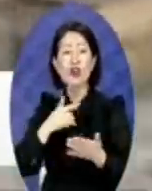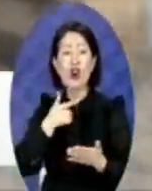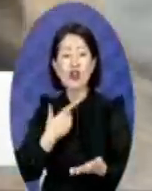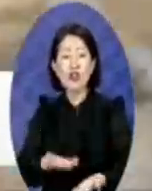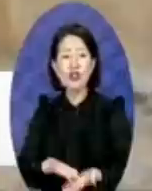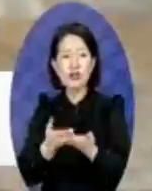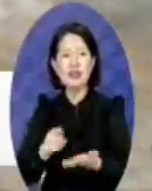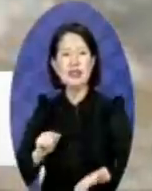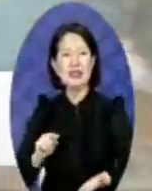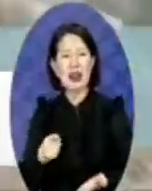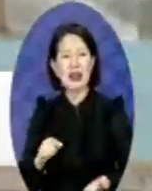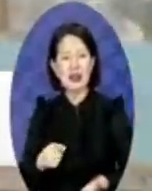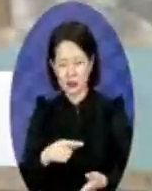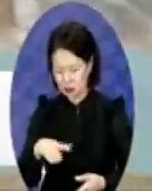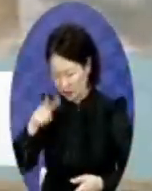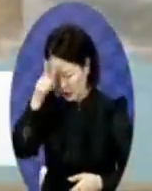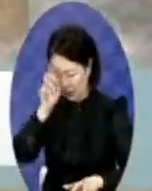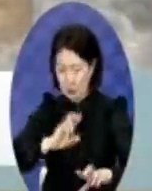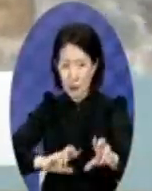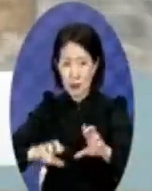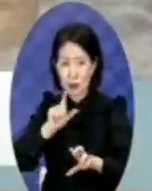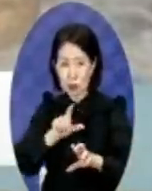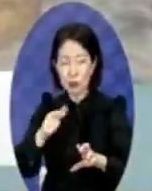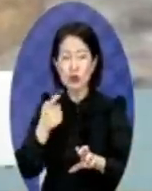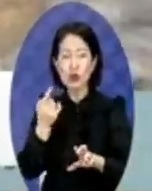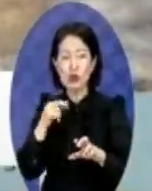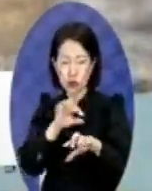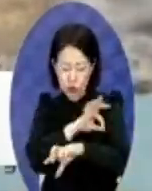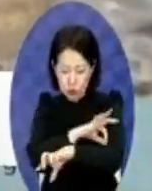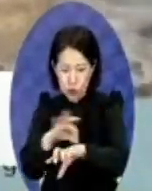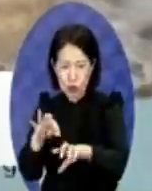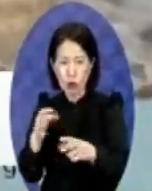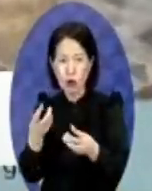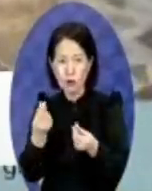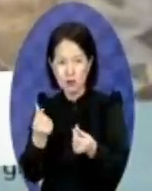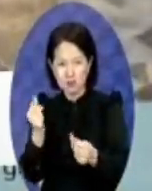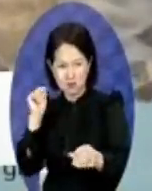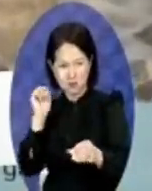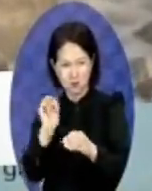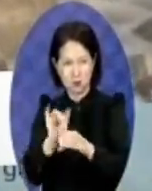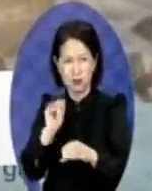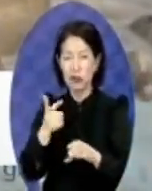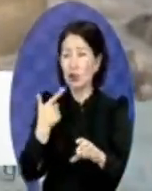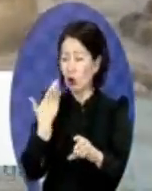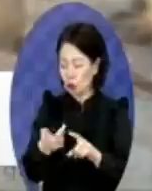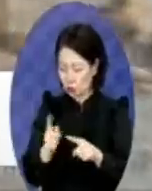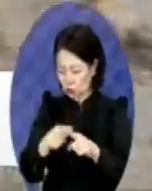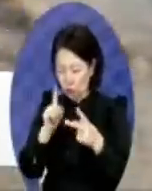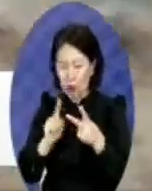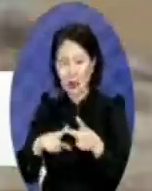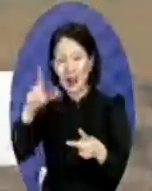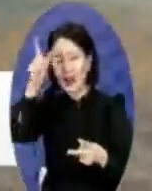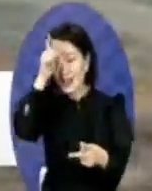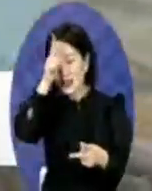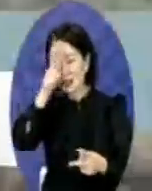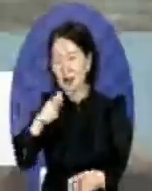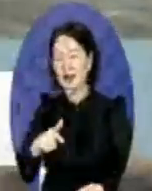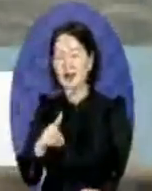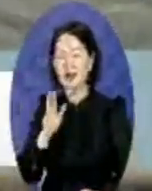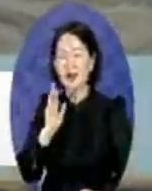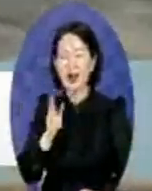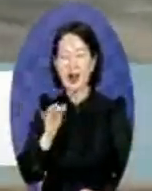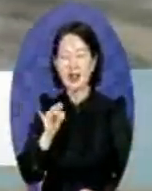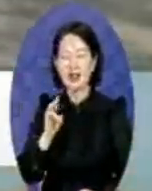дэмжиж байна вэ гэхээр Германы бизнесийнхэн хойд урсгал хоёр төсөлд их хэмжээний хөрөнгө оруулалт хийсэн. За мөн одоо Германы канцлер асан